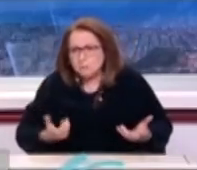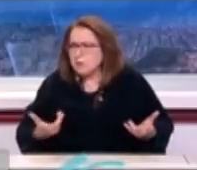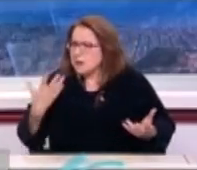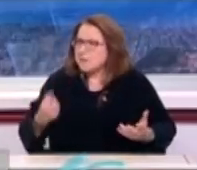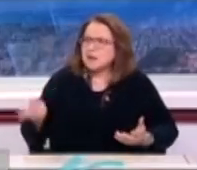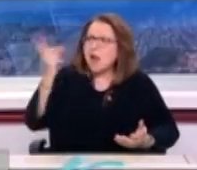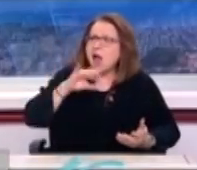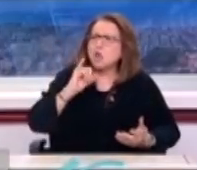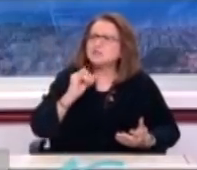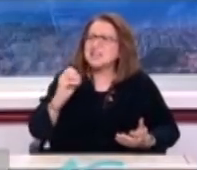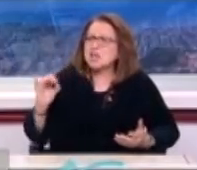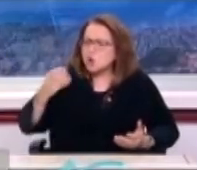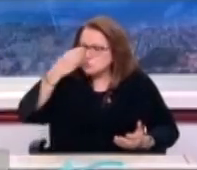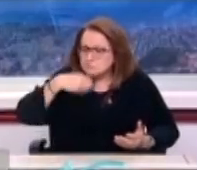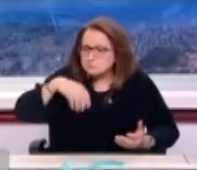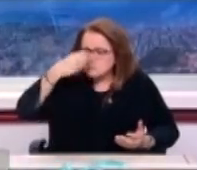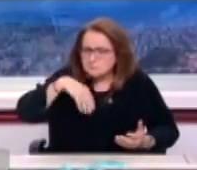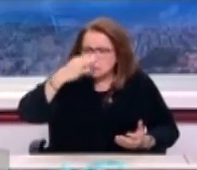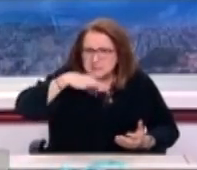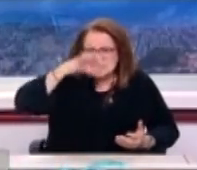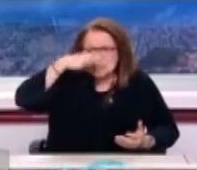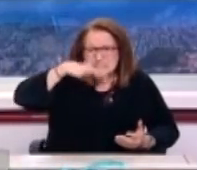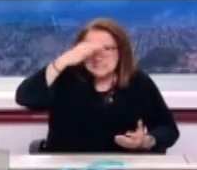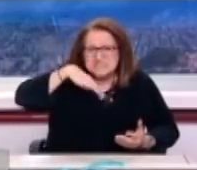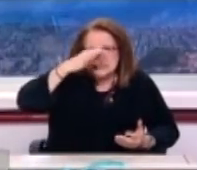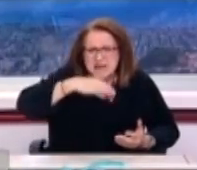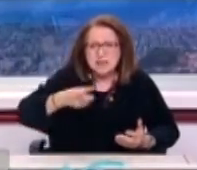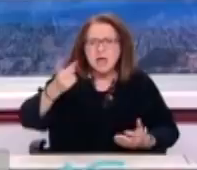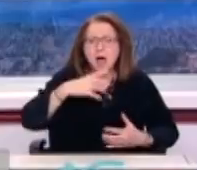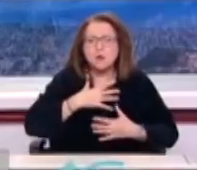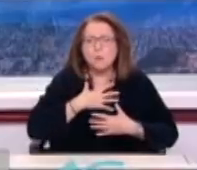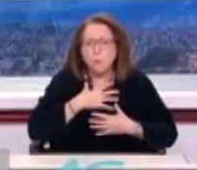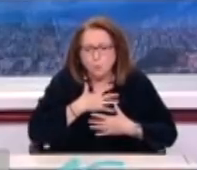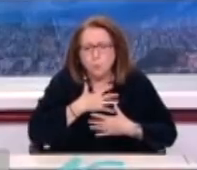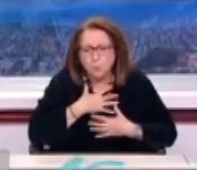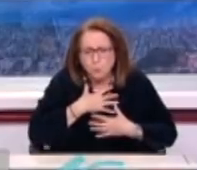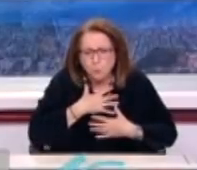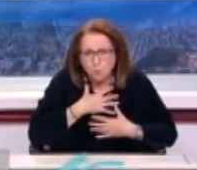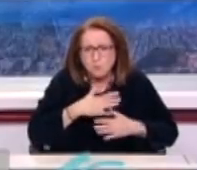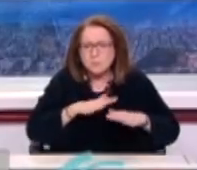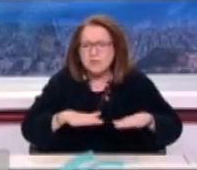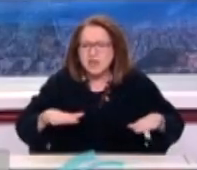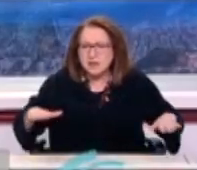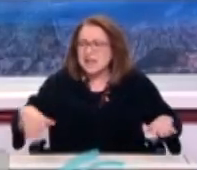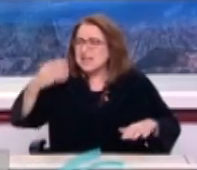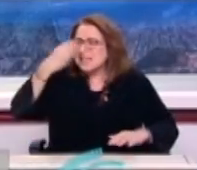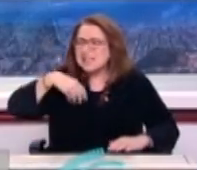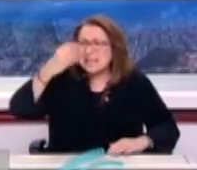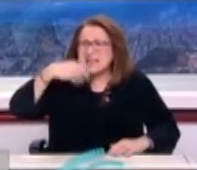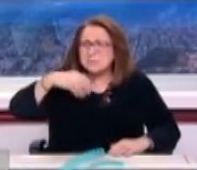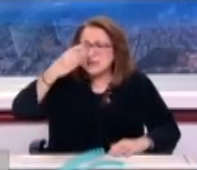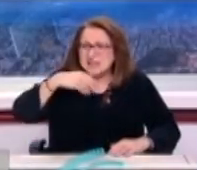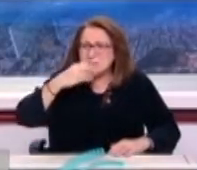καταρροή, RSV, ο αναπνευστικός συγκητιακός ιός που κάνει την βροχιολίδα στα παιδάκια, παραϊνφλουέντσα, ο ιός που κάνει αυτή τη